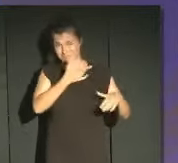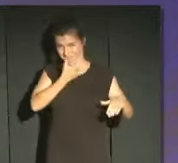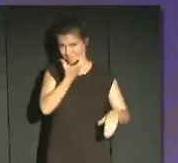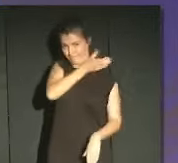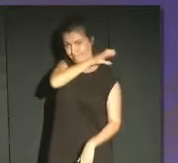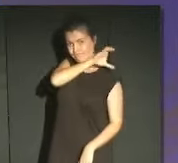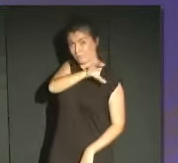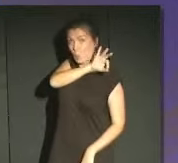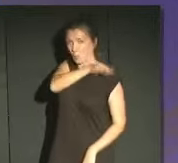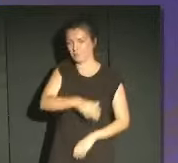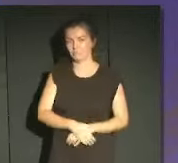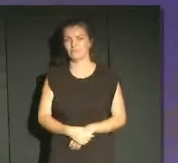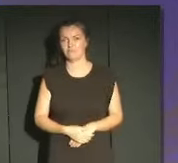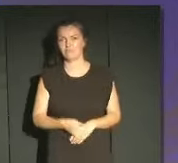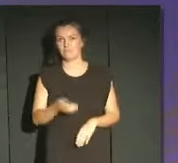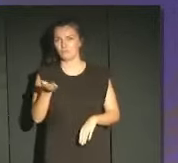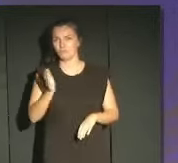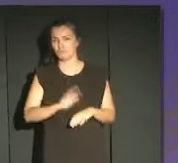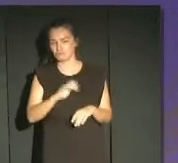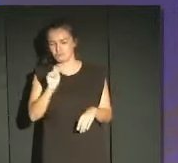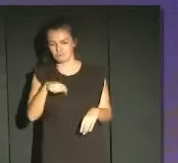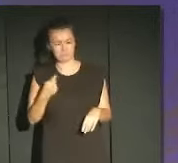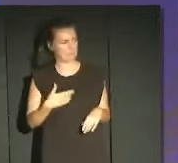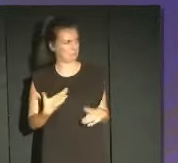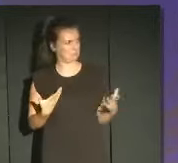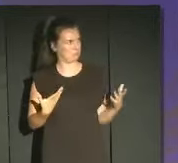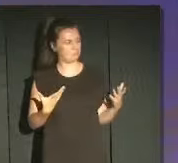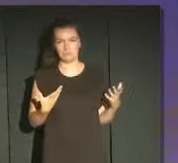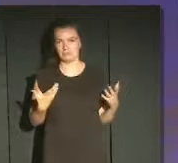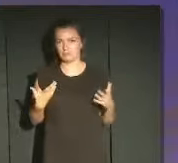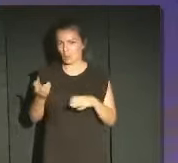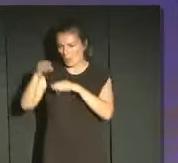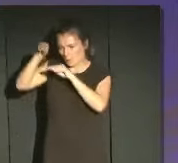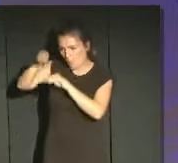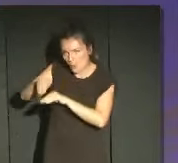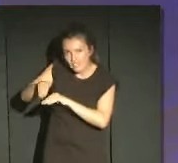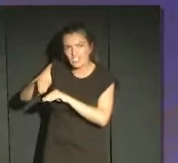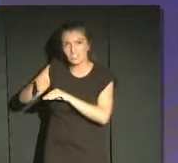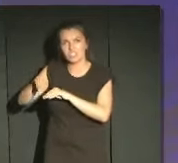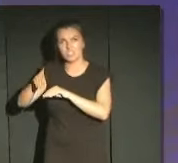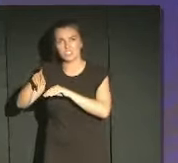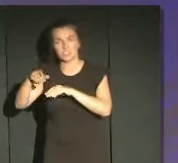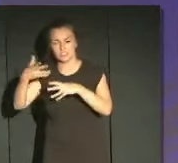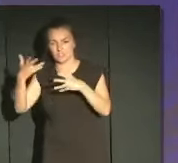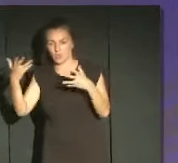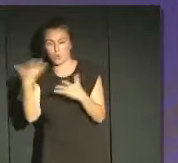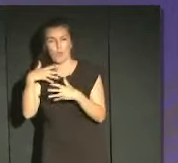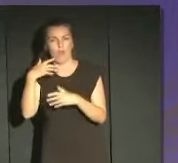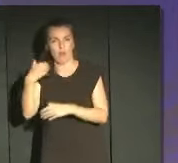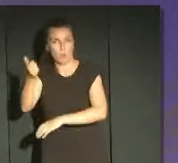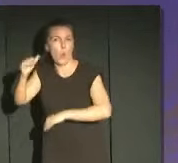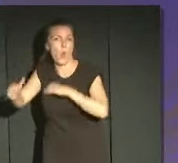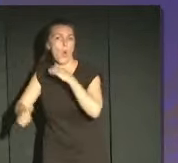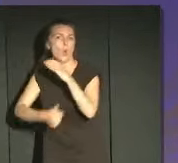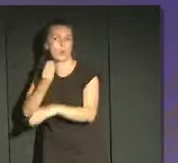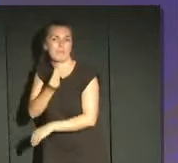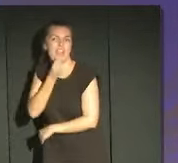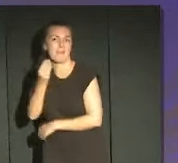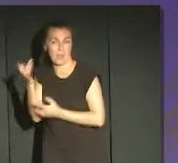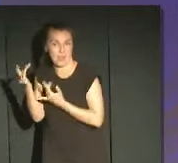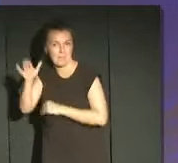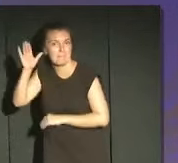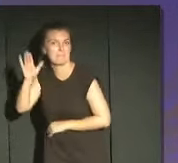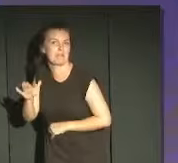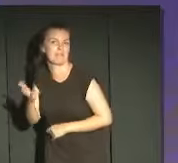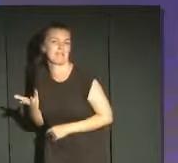précisément devraient aider à garantir protéger développer la souveraineté alimentaire de la Martinique c'est bon pour les